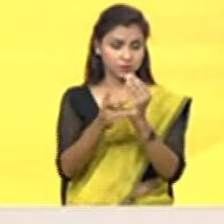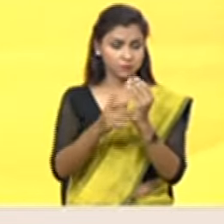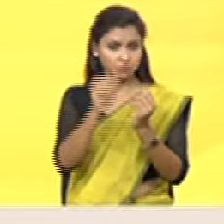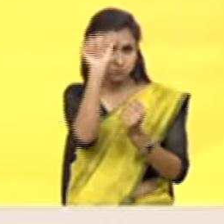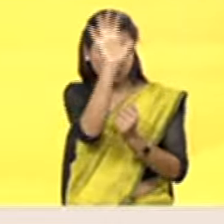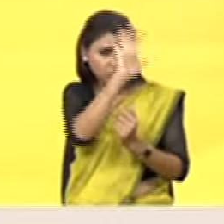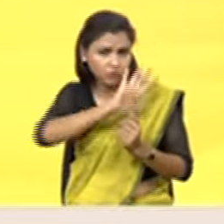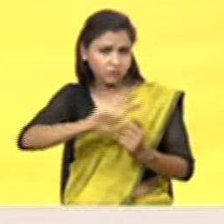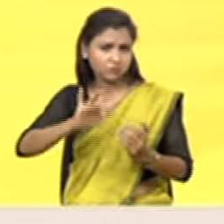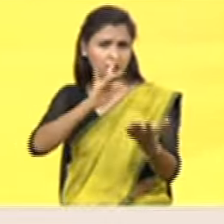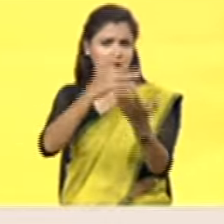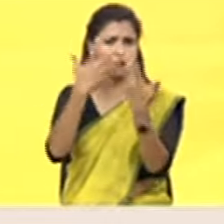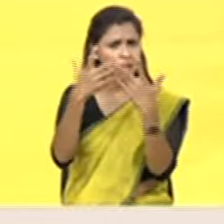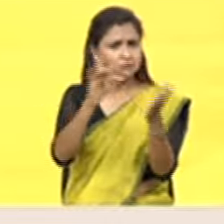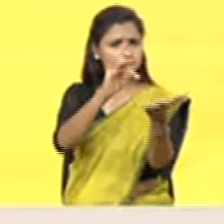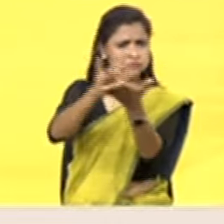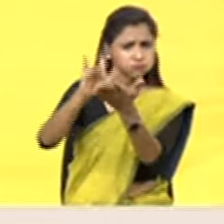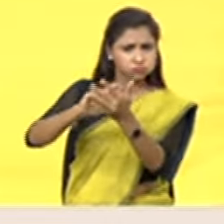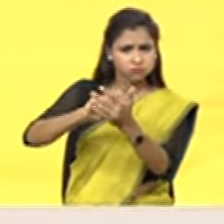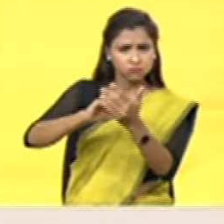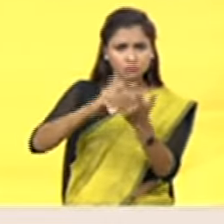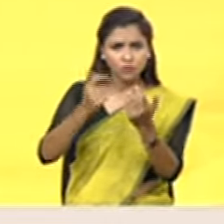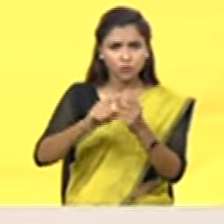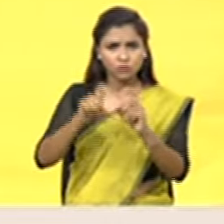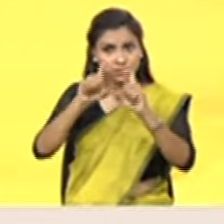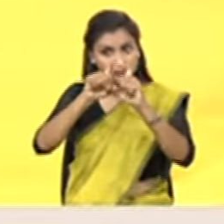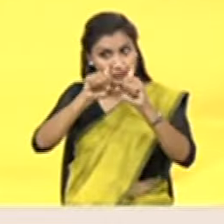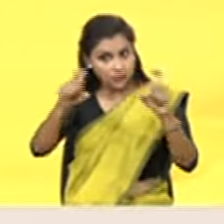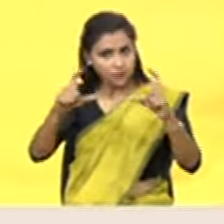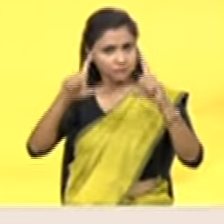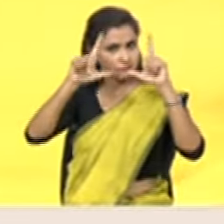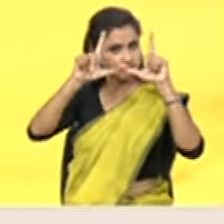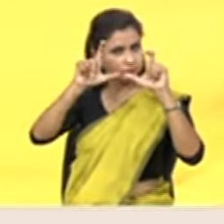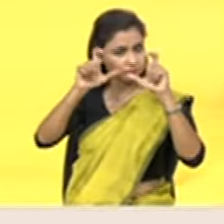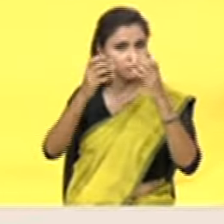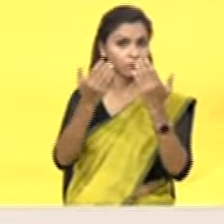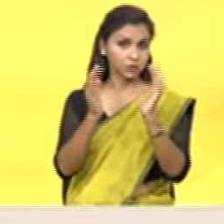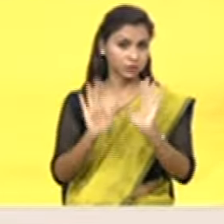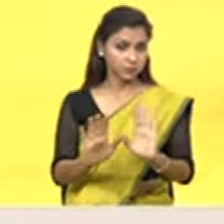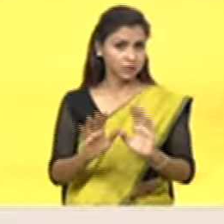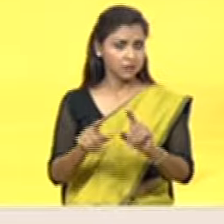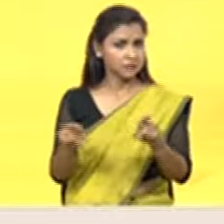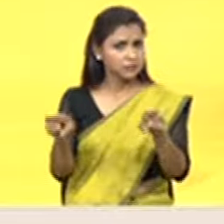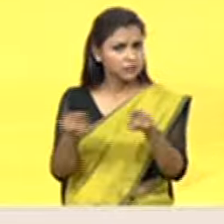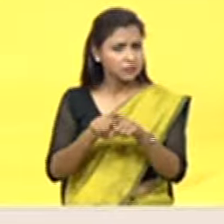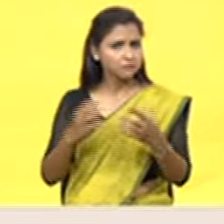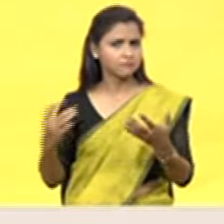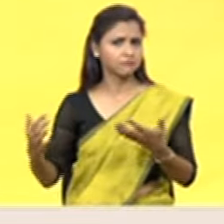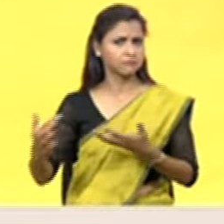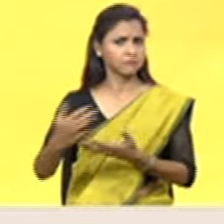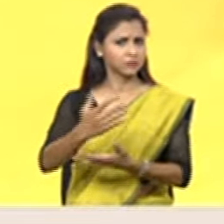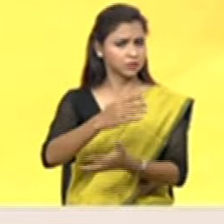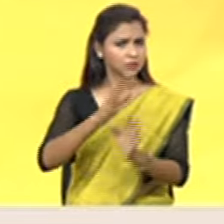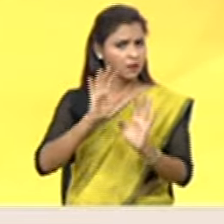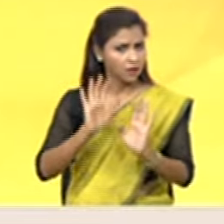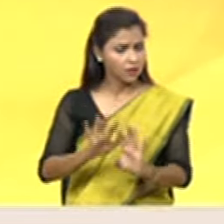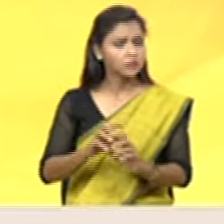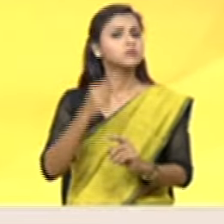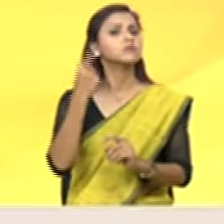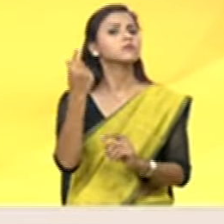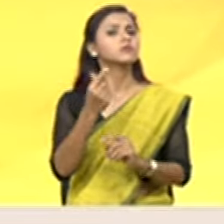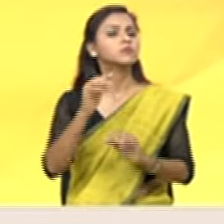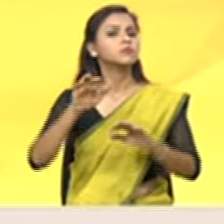के किसी भी कोने के ऊपर रोज एक साफ तस्वीर खींच सकते हैं और यह जो डटा हमें आएगा इसका उपयोग